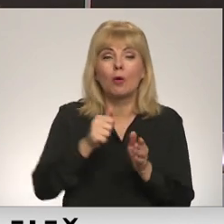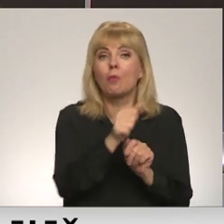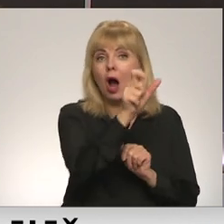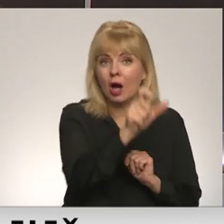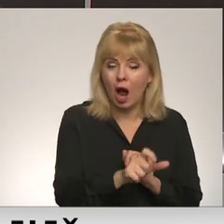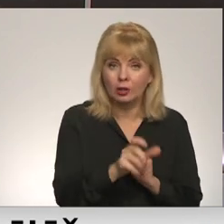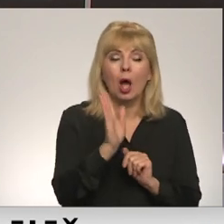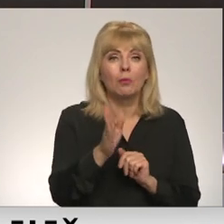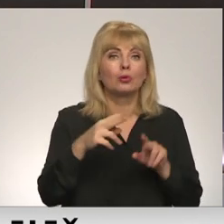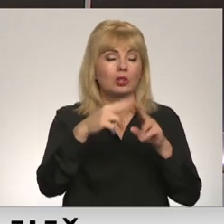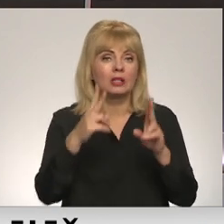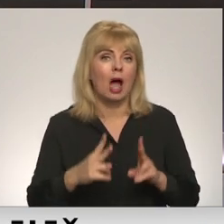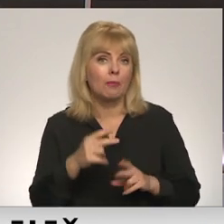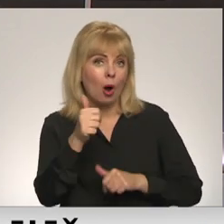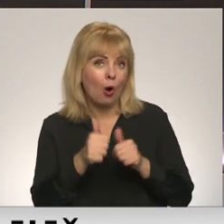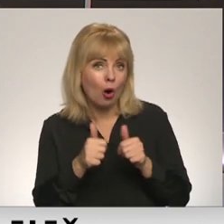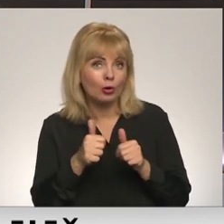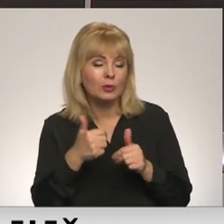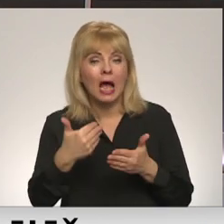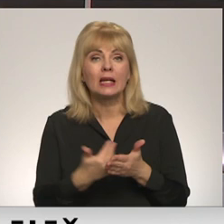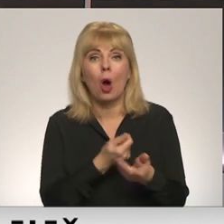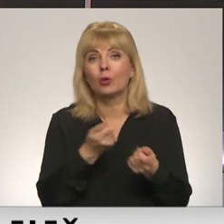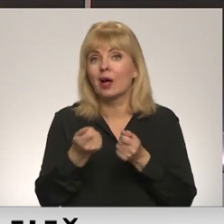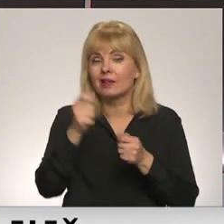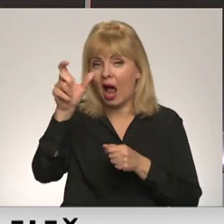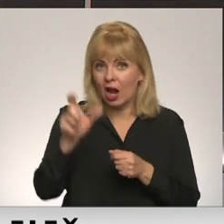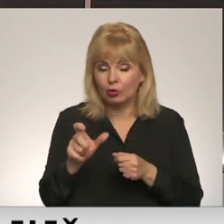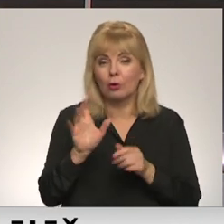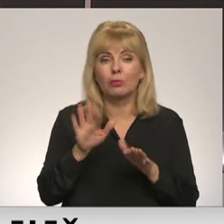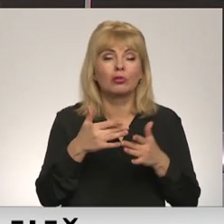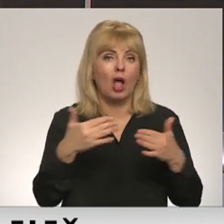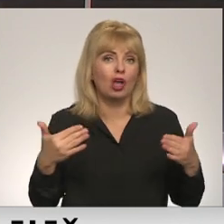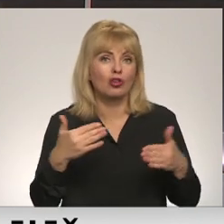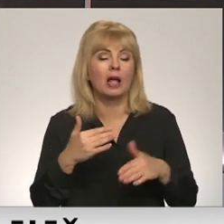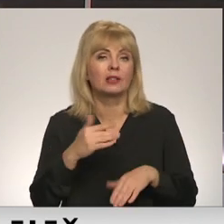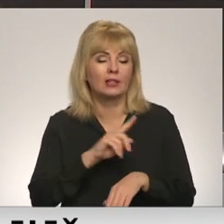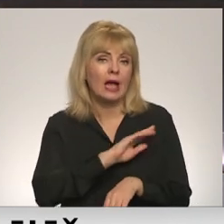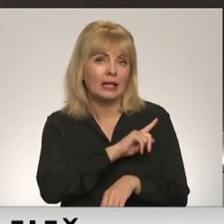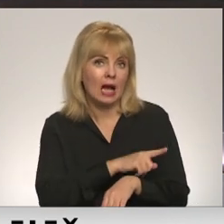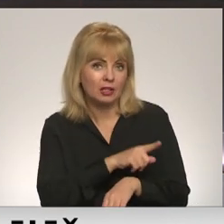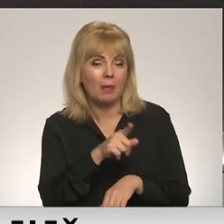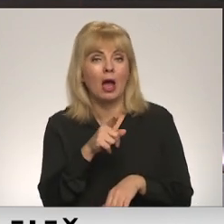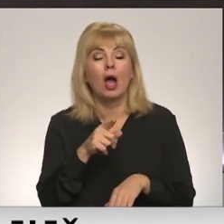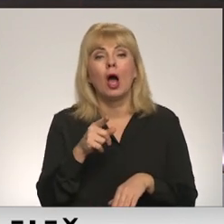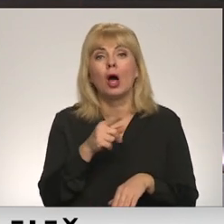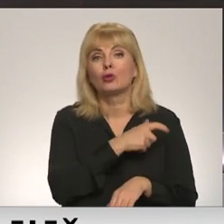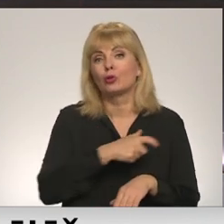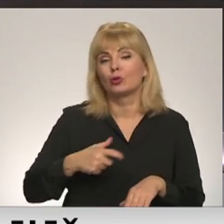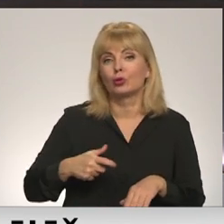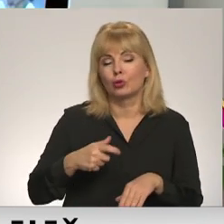būs starptautisks konkurss, jo jaunajam rektoram būs dažādi izaicinājumi. Viens no tiem – studiju kvalitātes